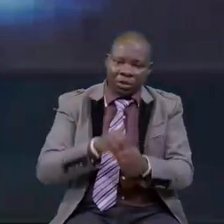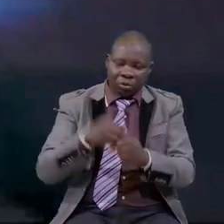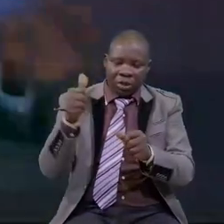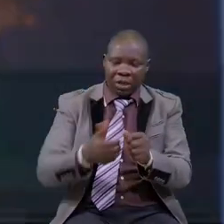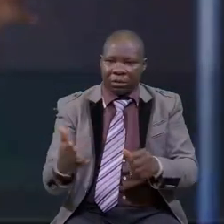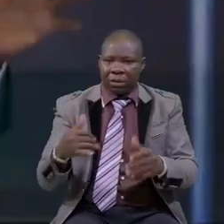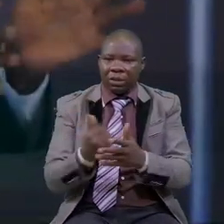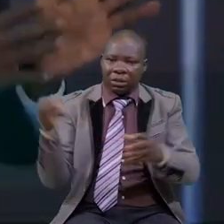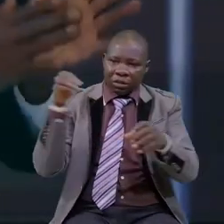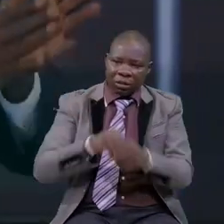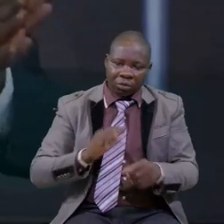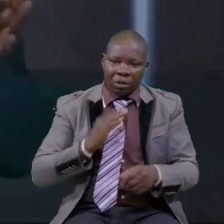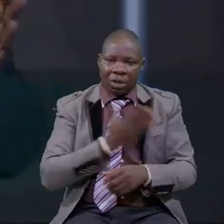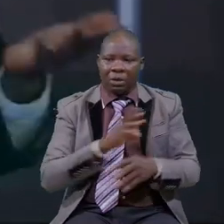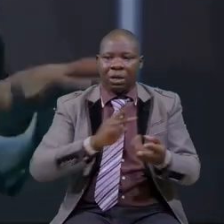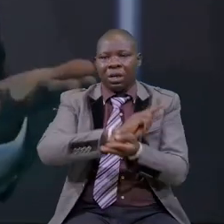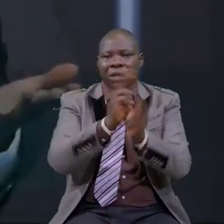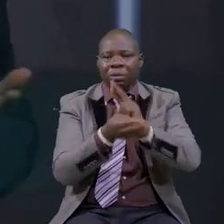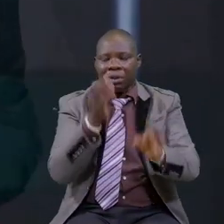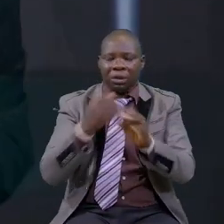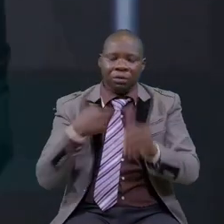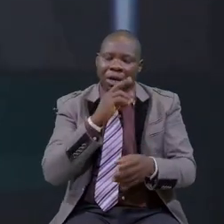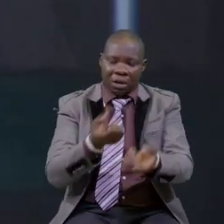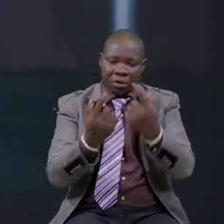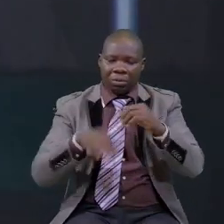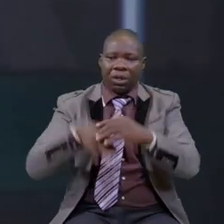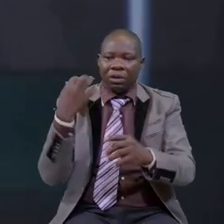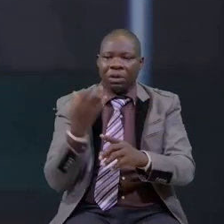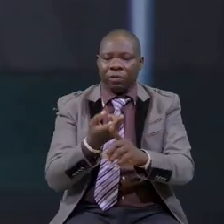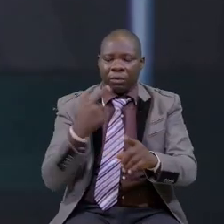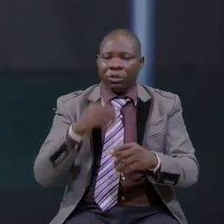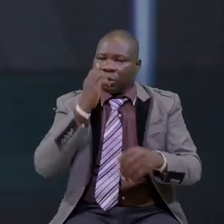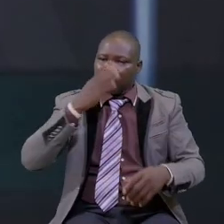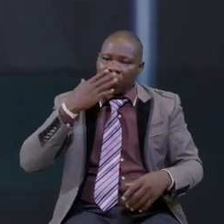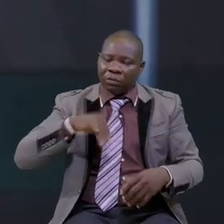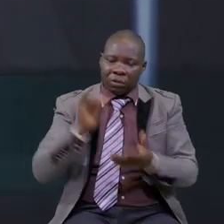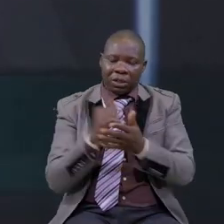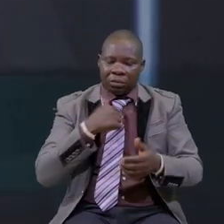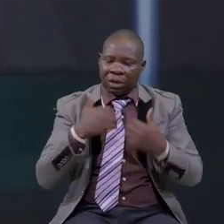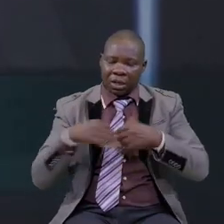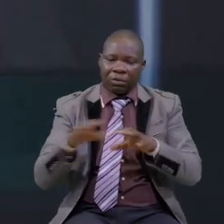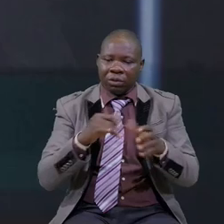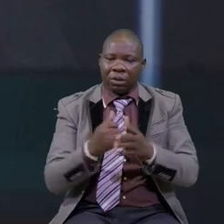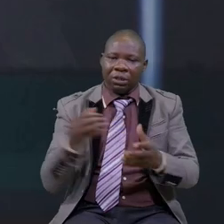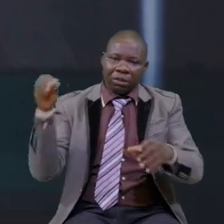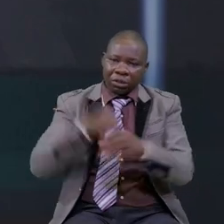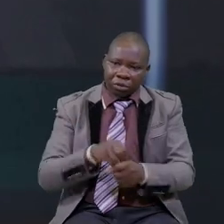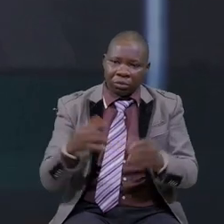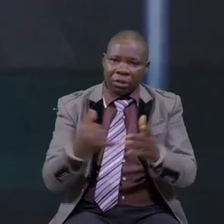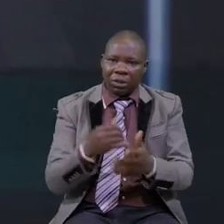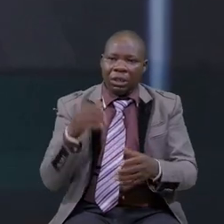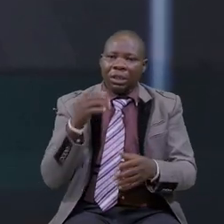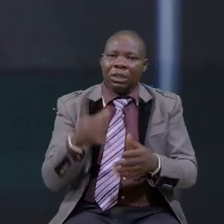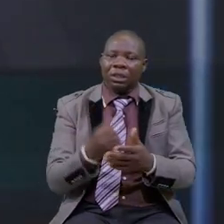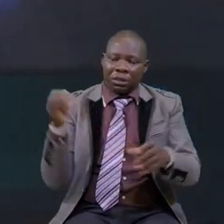repentance. Si nous sortons du mal que nous avons commis, il inclut notre régénération qui transforme nos